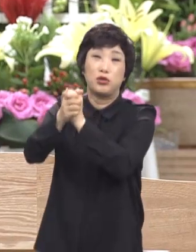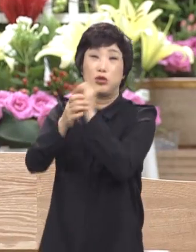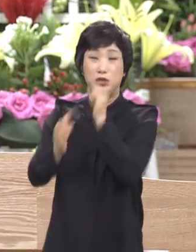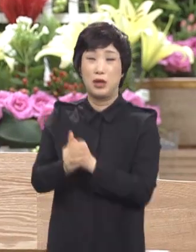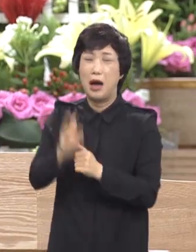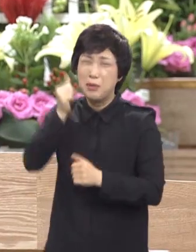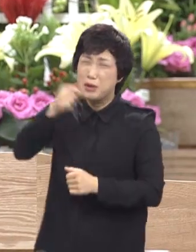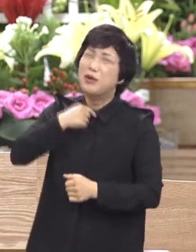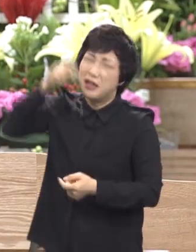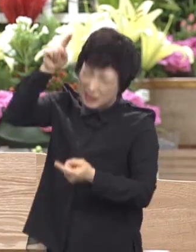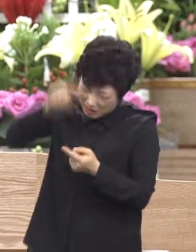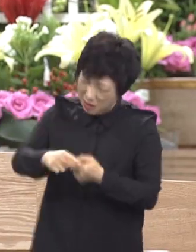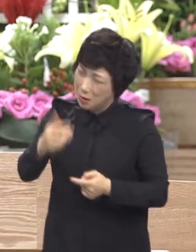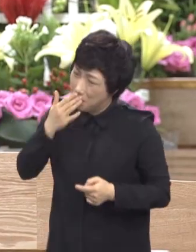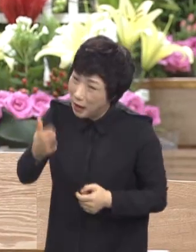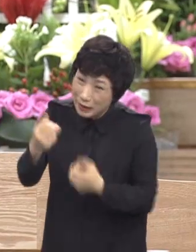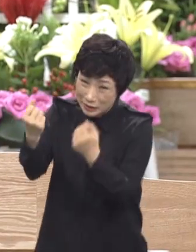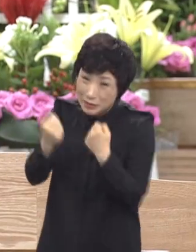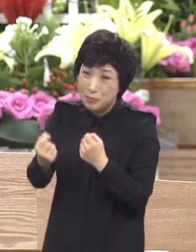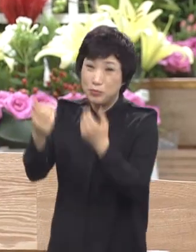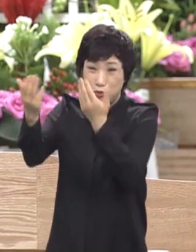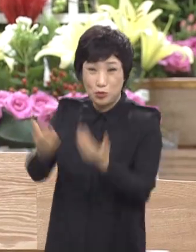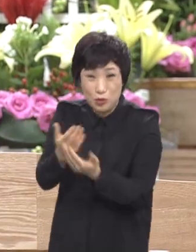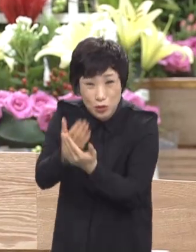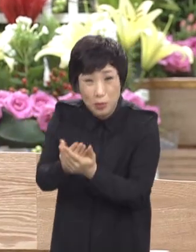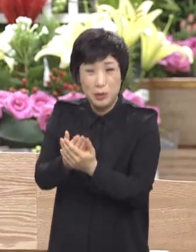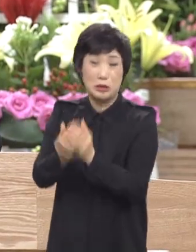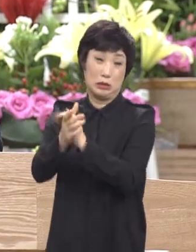아버지 원대로 될 수 있는 힘을 주세요.